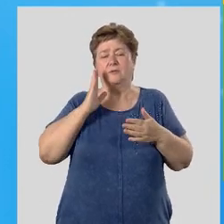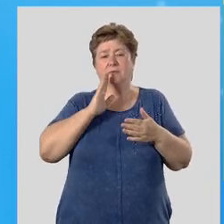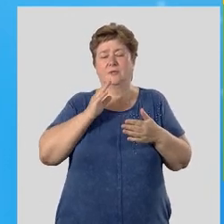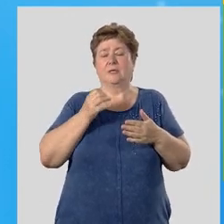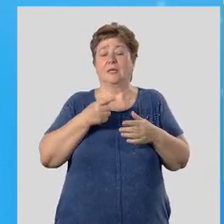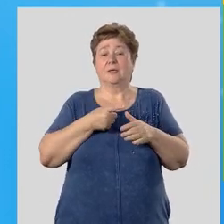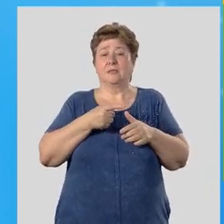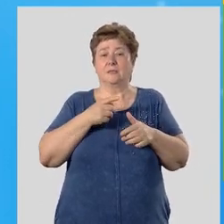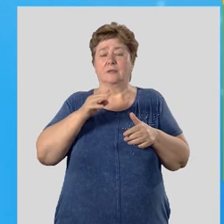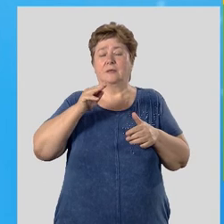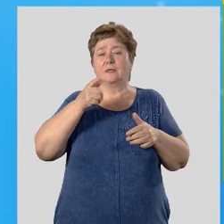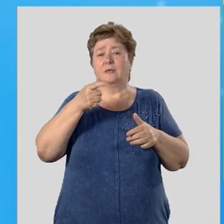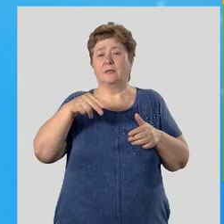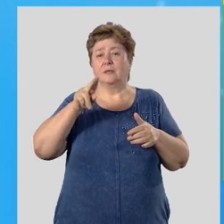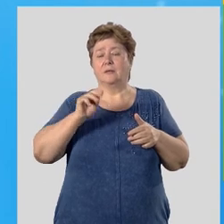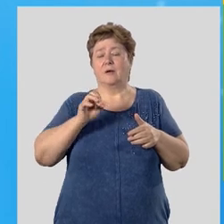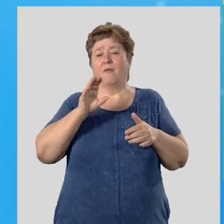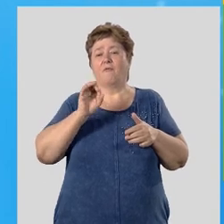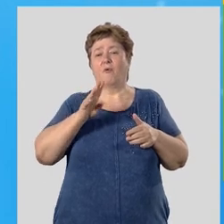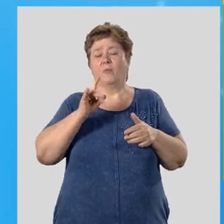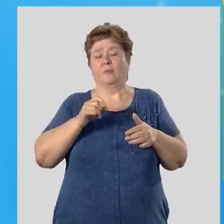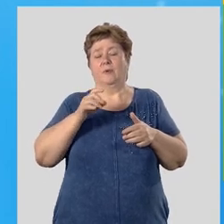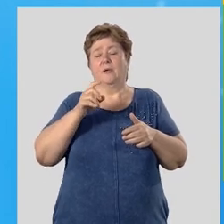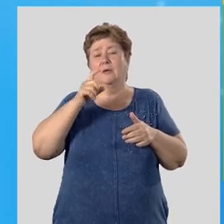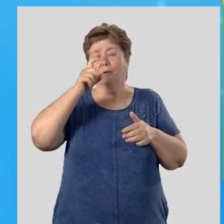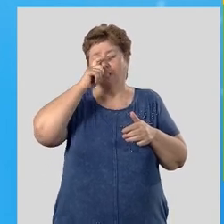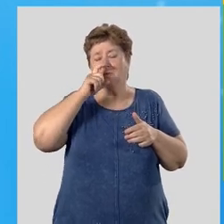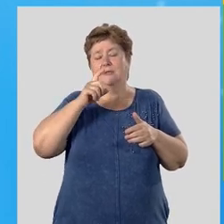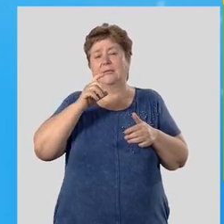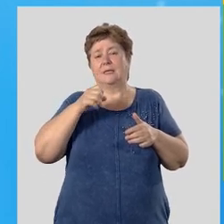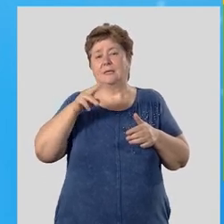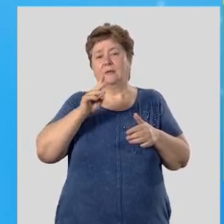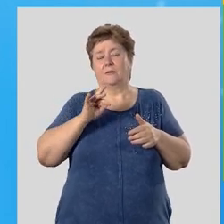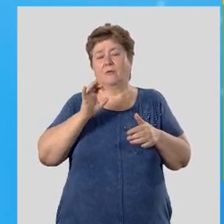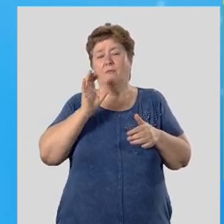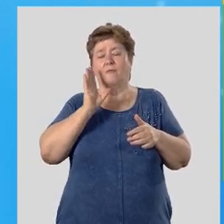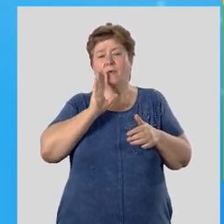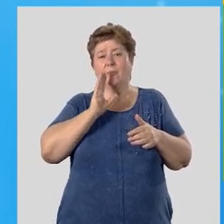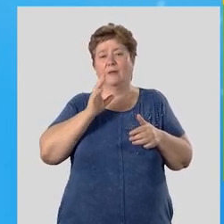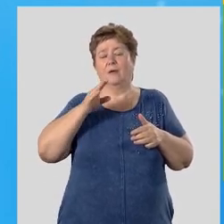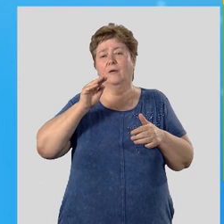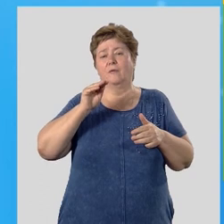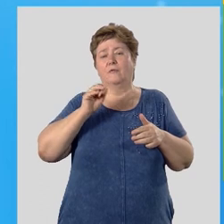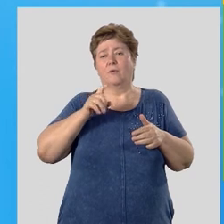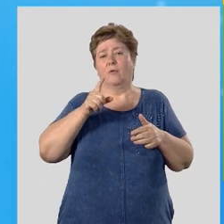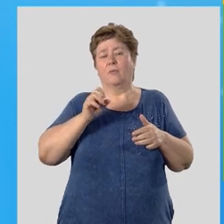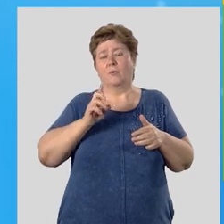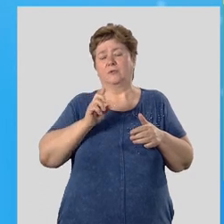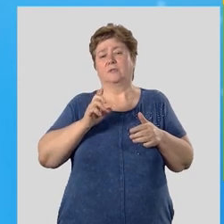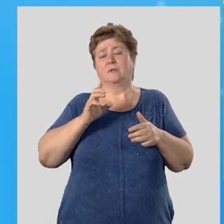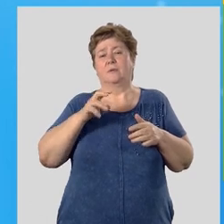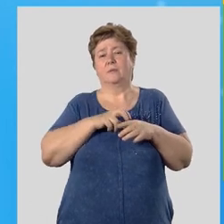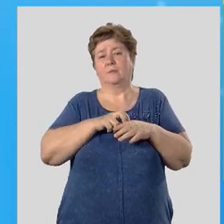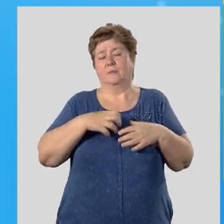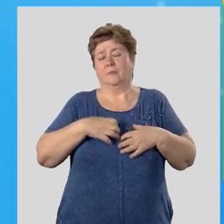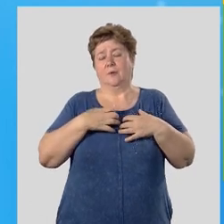называют гидрофобными. От греческого «гидр» – вода, «фобос» – страх,